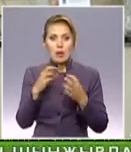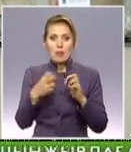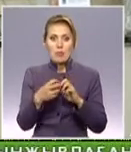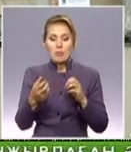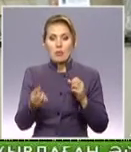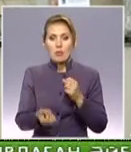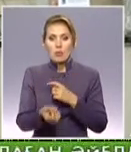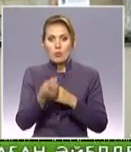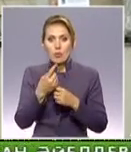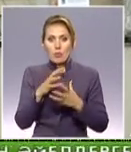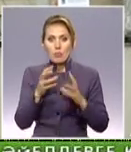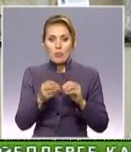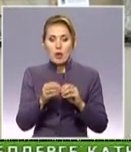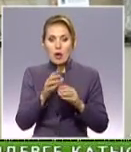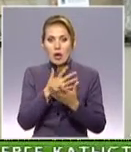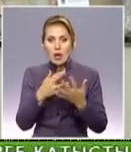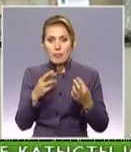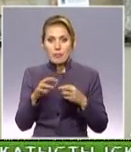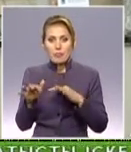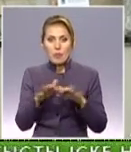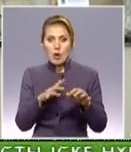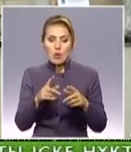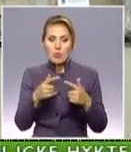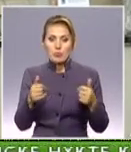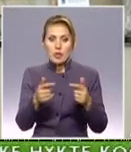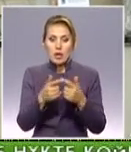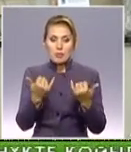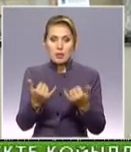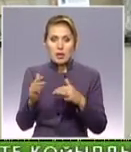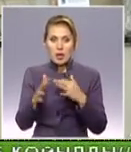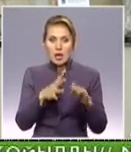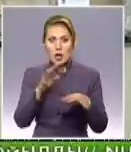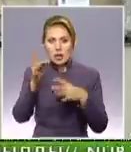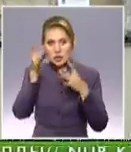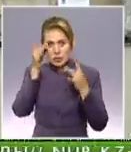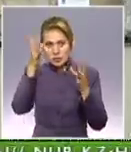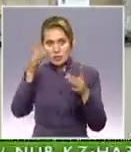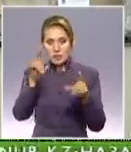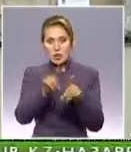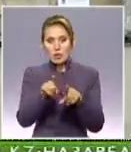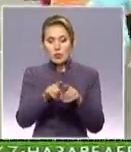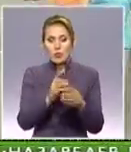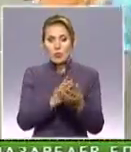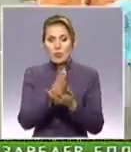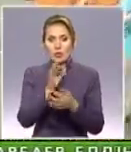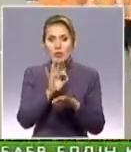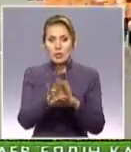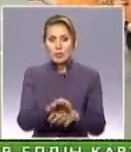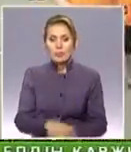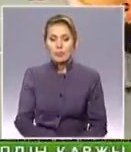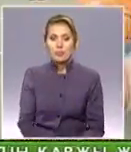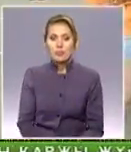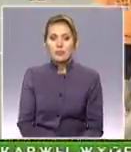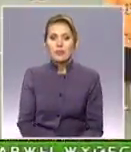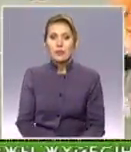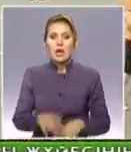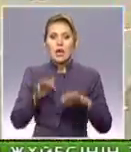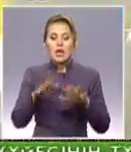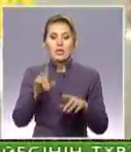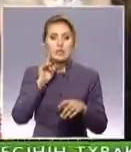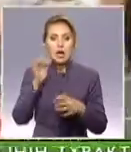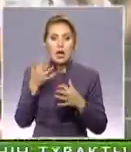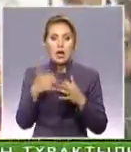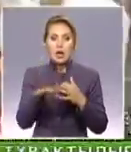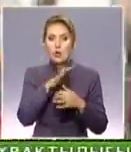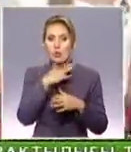қозғау, көтеру үшін жыл сайын әртүрлі шаралар ұйымдастырады. Биылғы шара концерттік санатта өтті. Шараның мақсаты жастар арасындағы